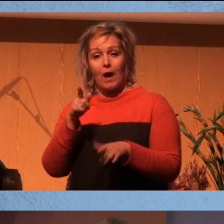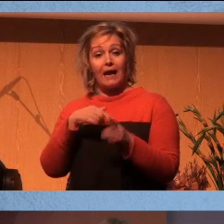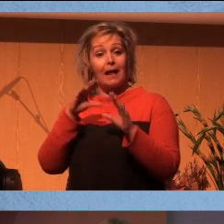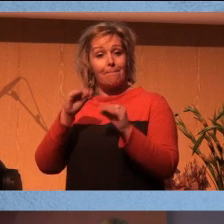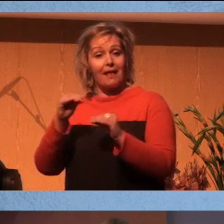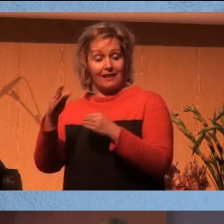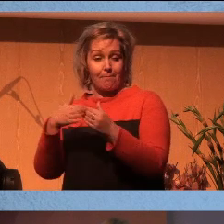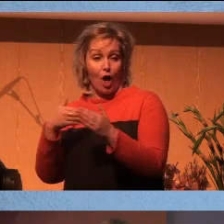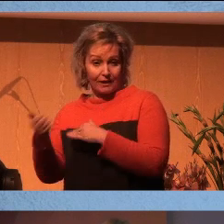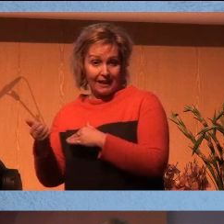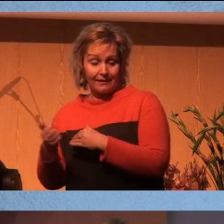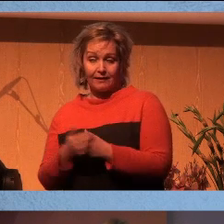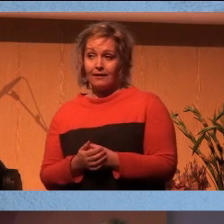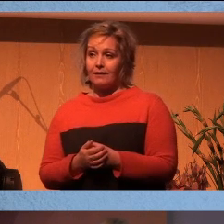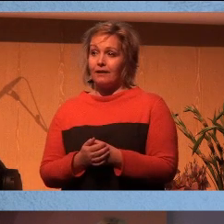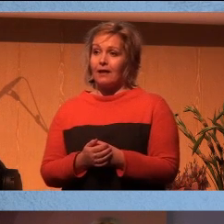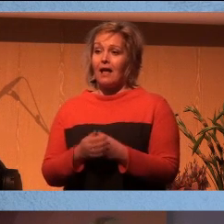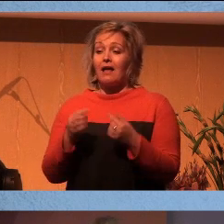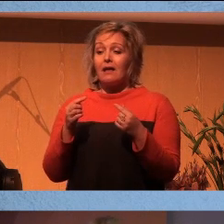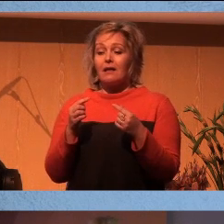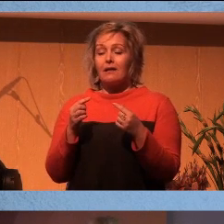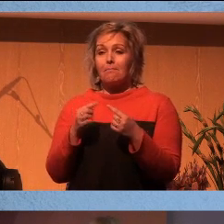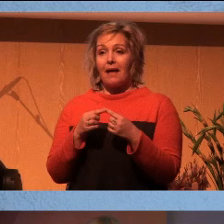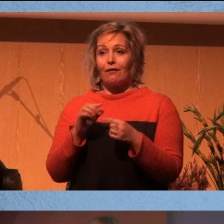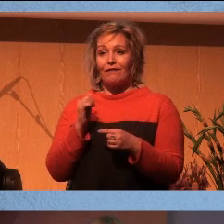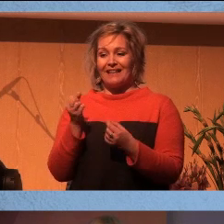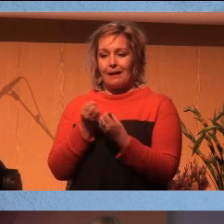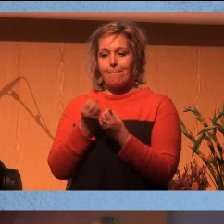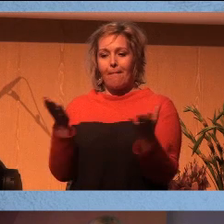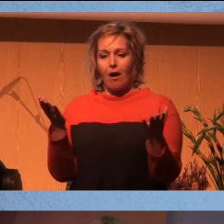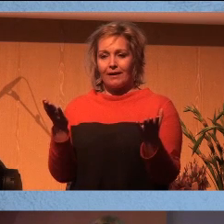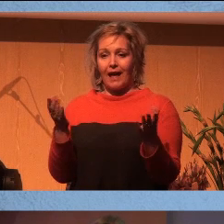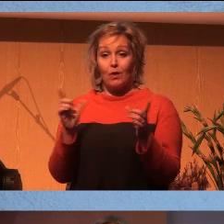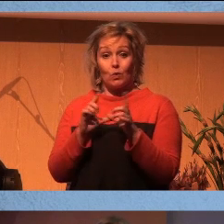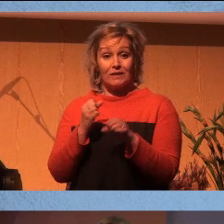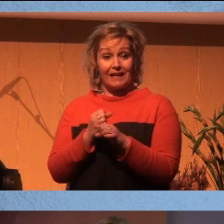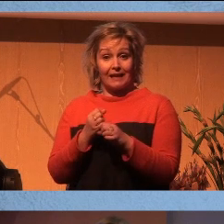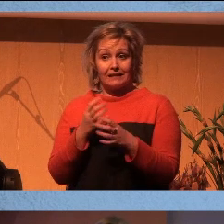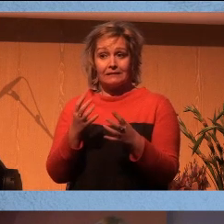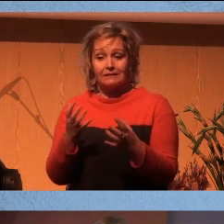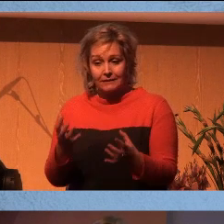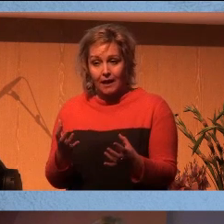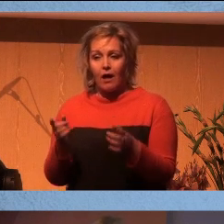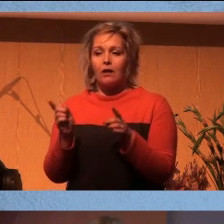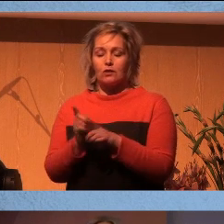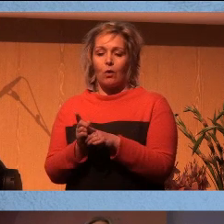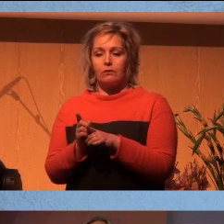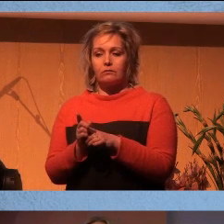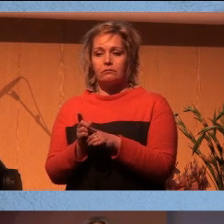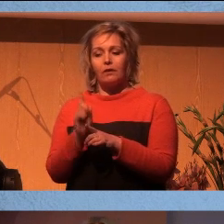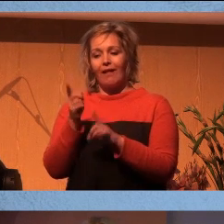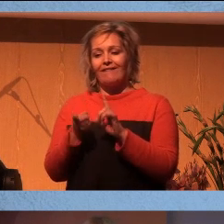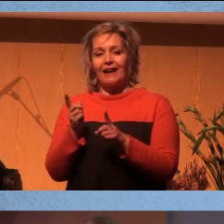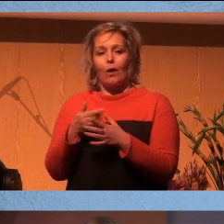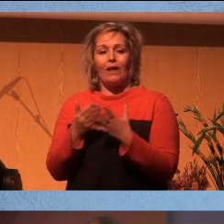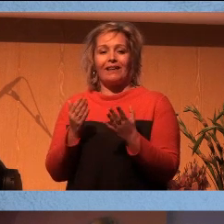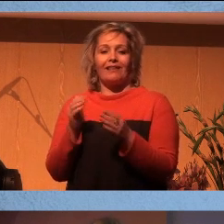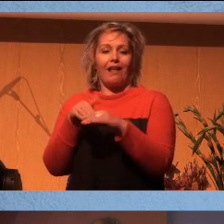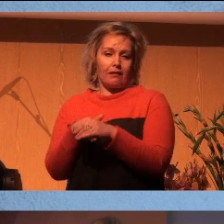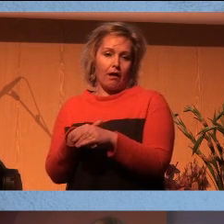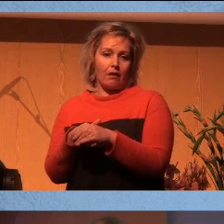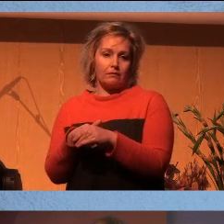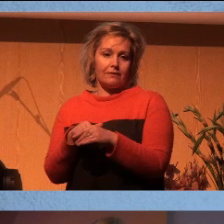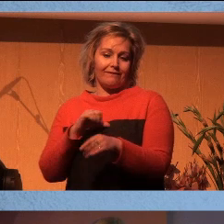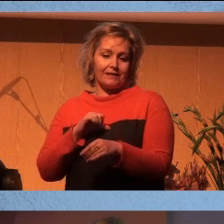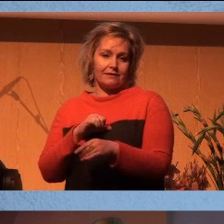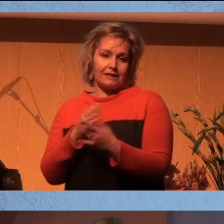bedre behandling. Men fordi mange usikre, så kan de da velge å ikke delta i